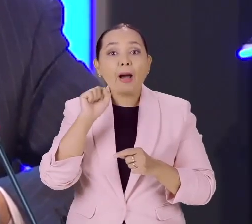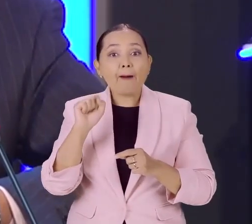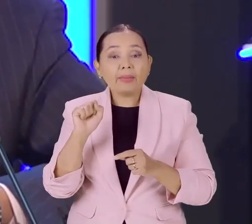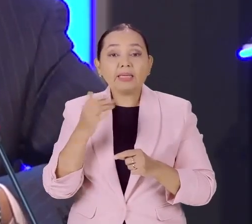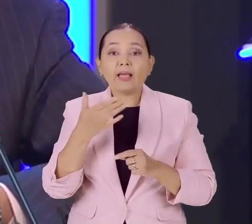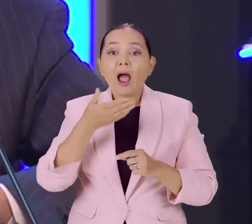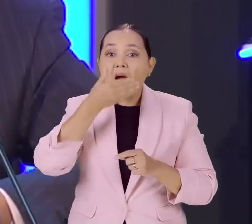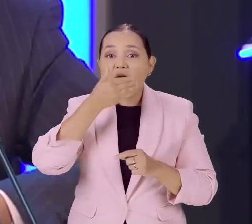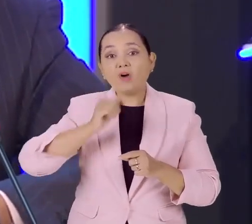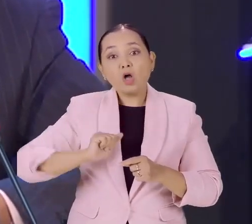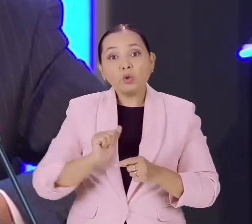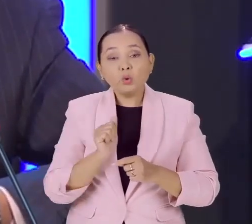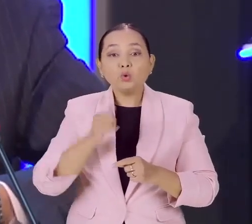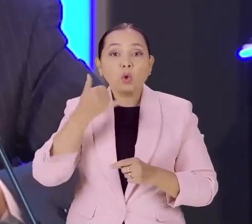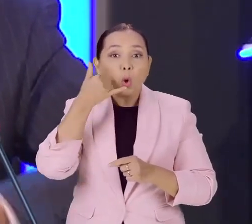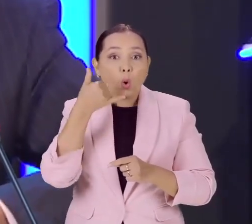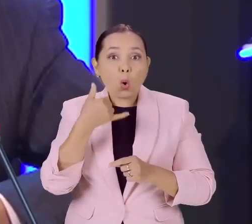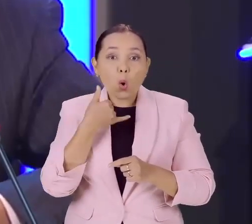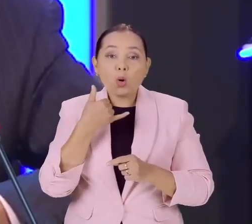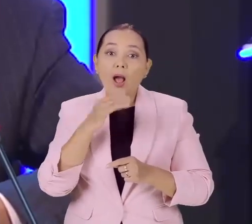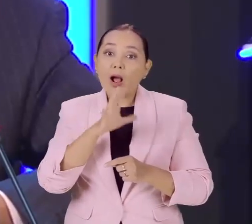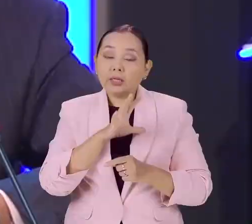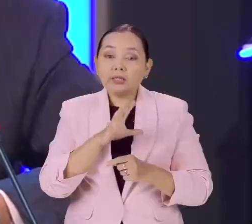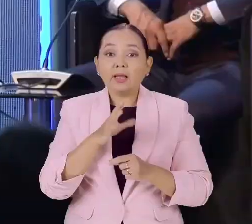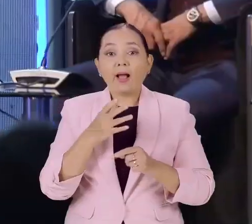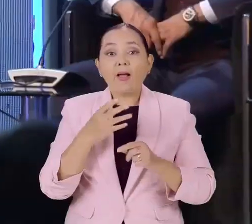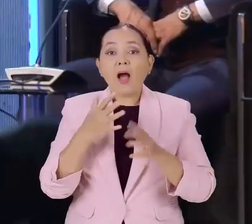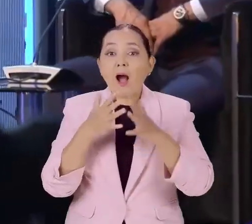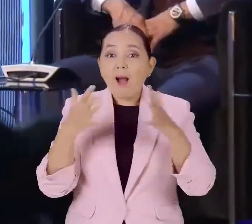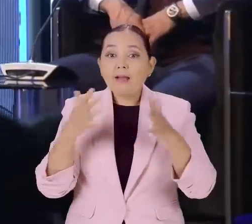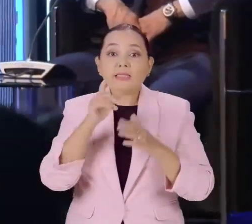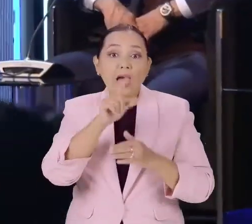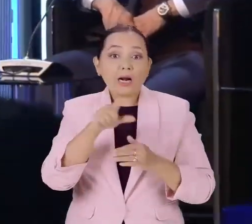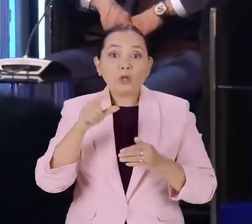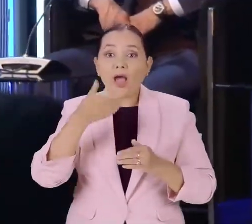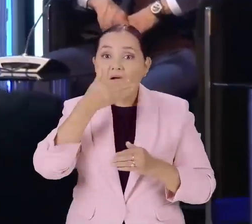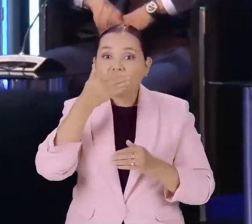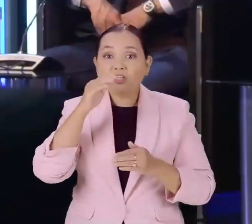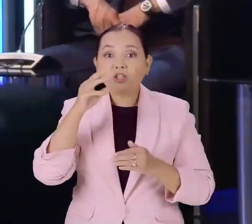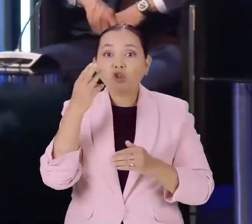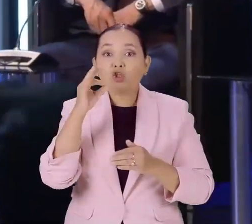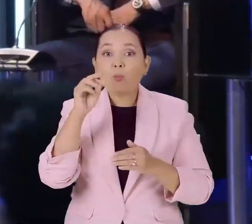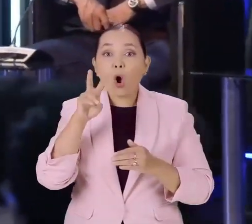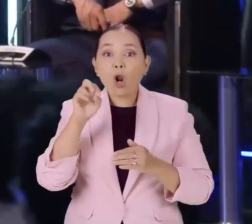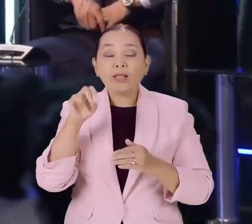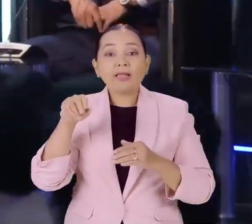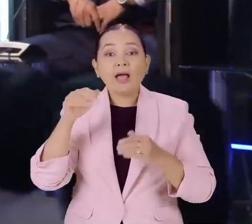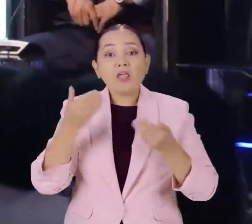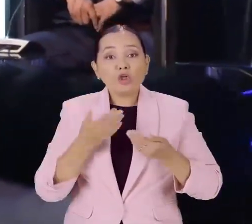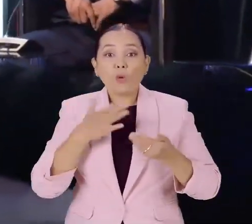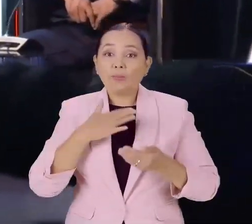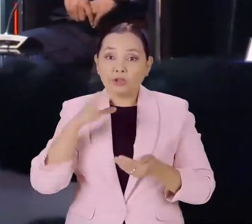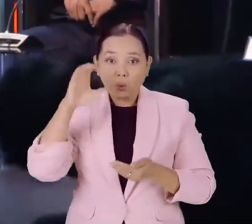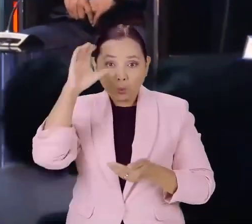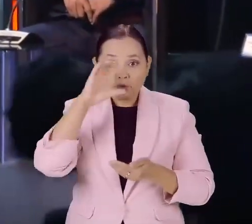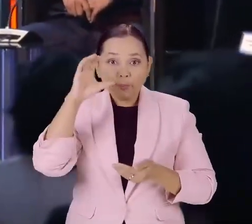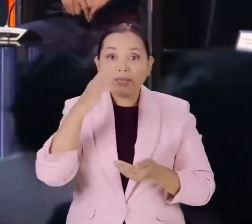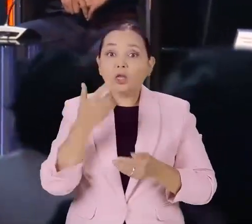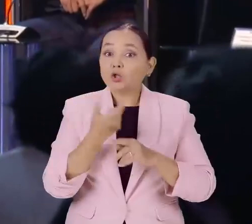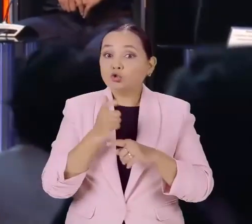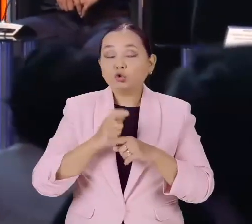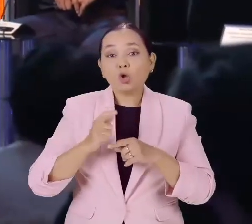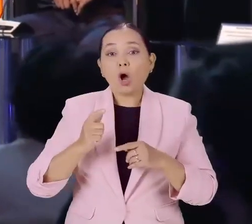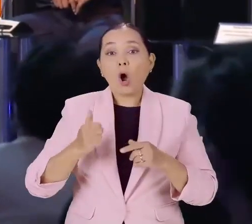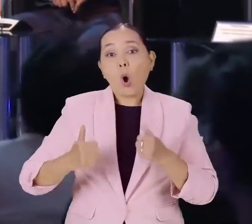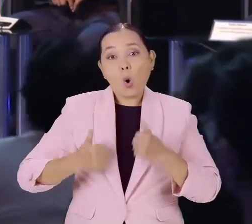Amirliklaridan afg'on do'stlarimdan qo'ng'iroq qoldim. Ularning aksariyati Afg'onistonning shimolida yashovchi bizning o'zbeklar. Ular juda